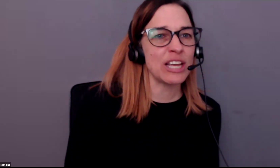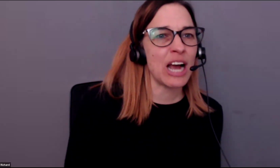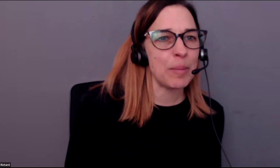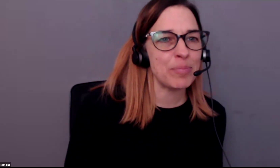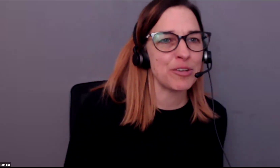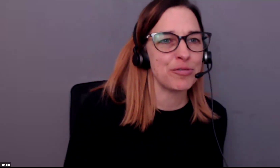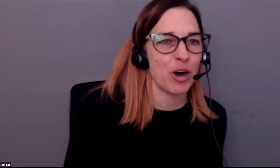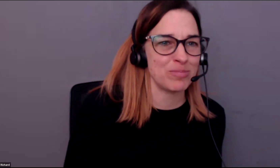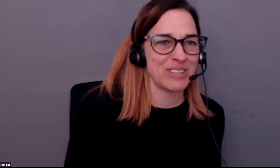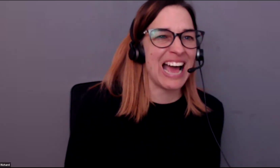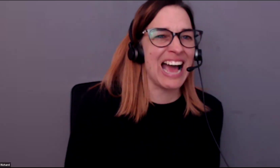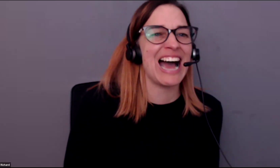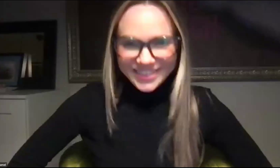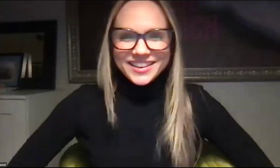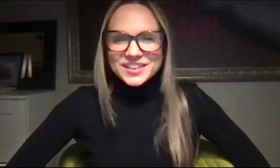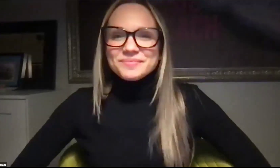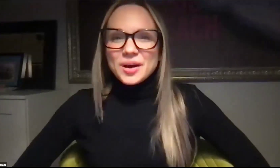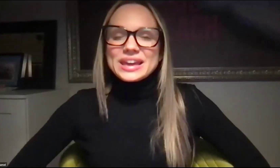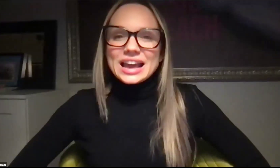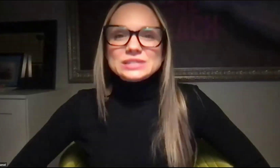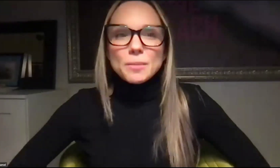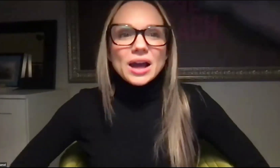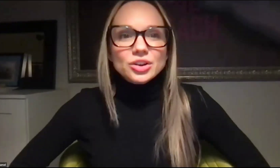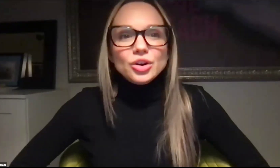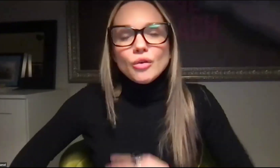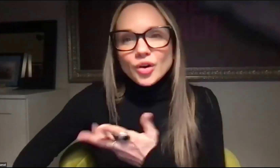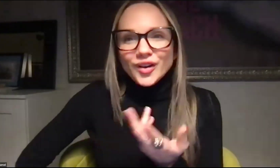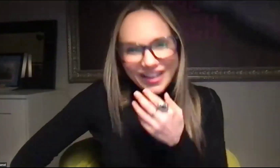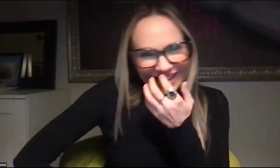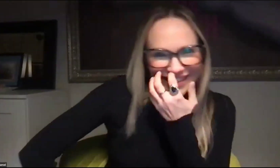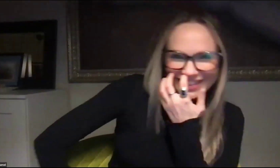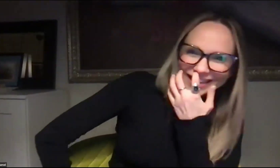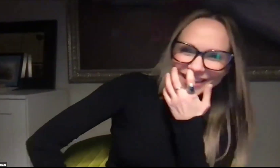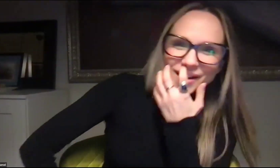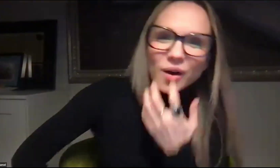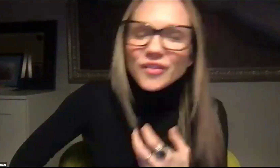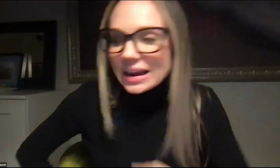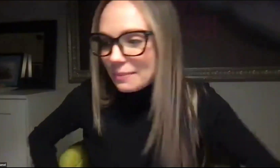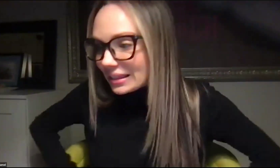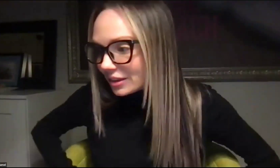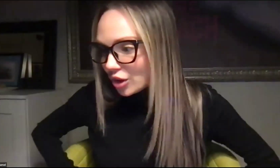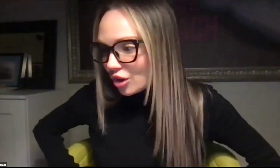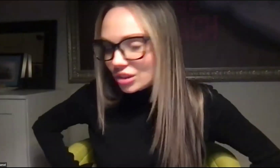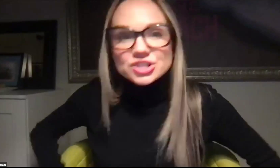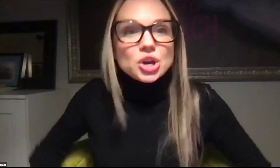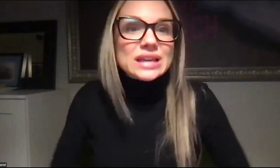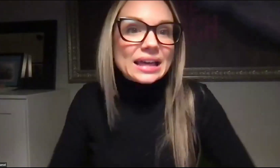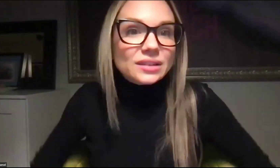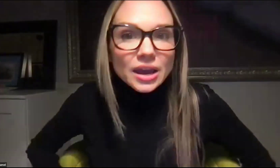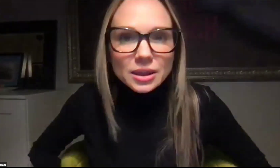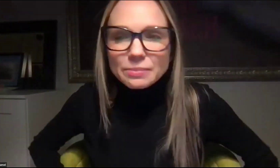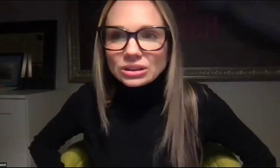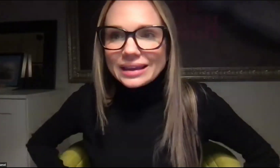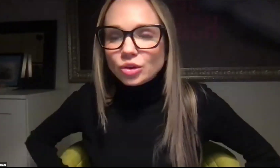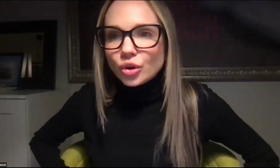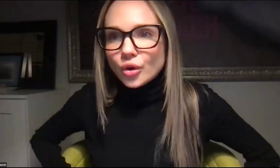j'ai quand même des formes. OK, OK. Bon, mais à ce moment-là, Piou! on va aller mettre des choses à